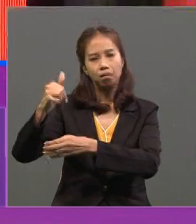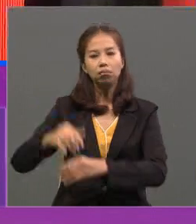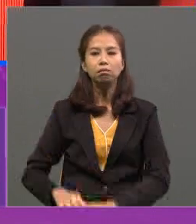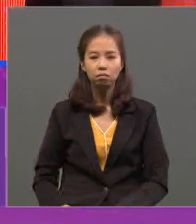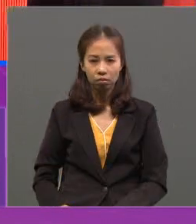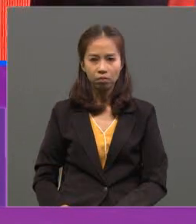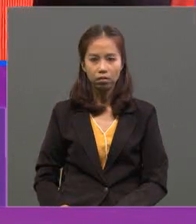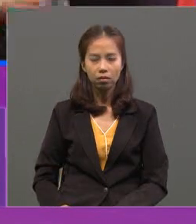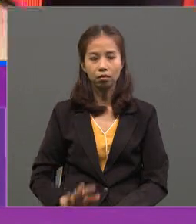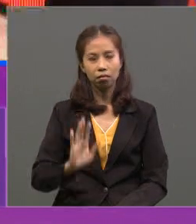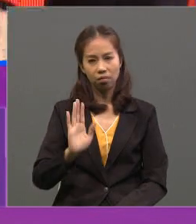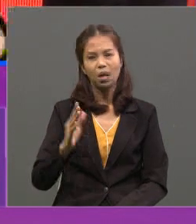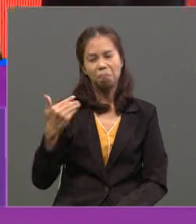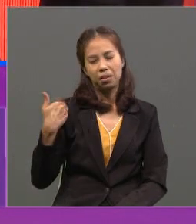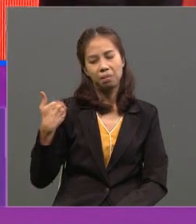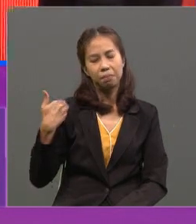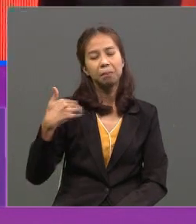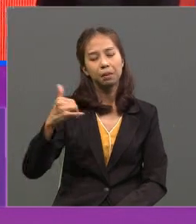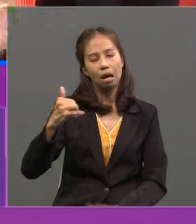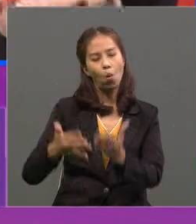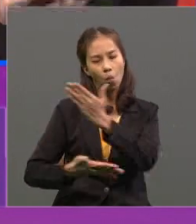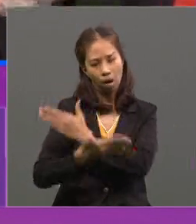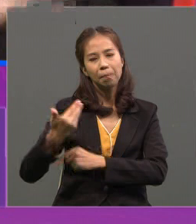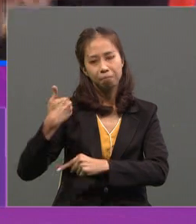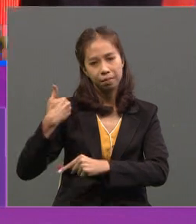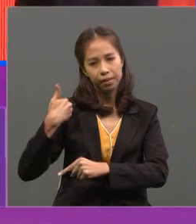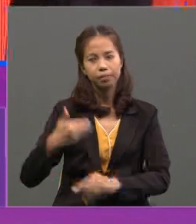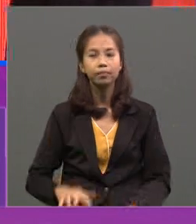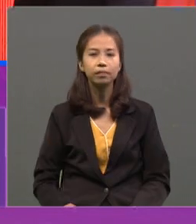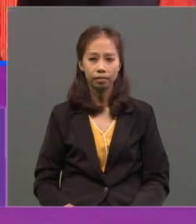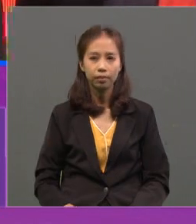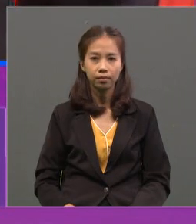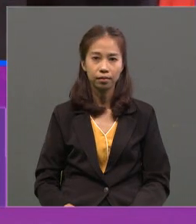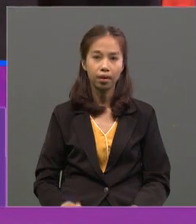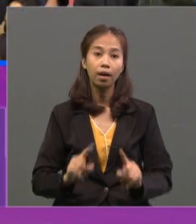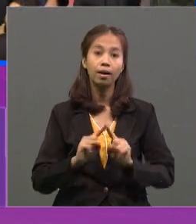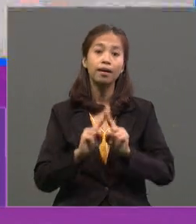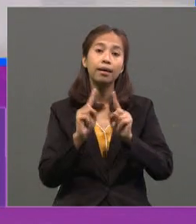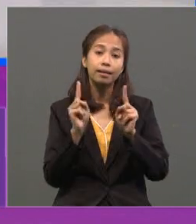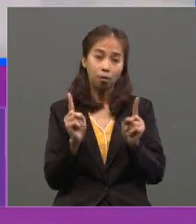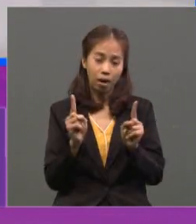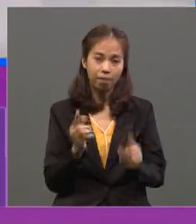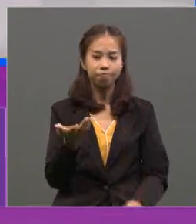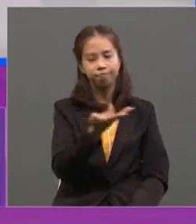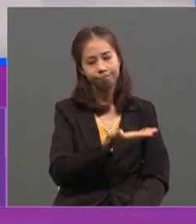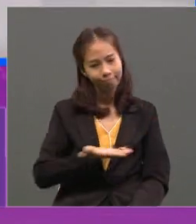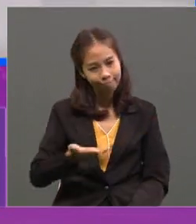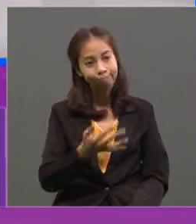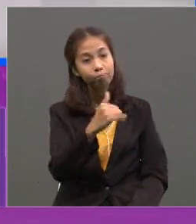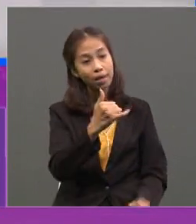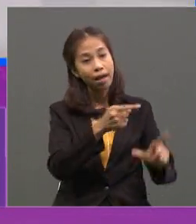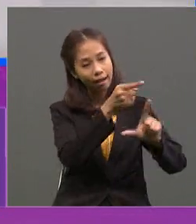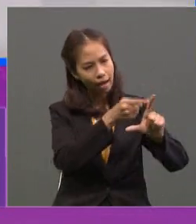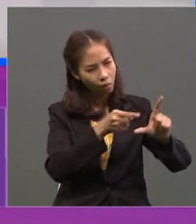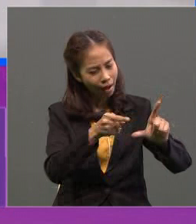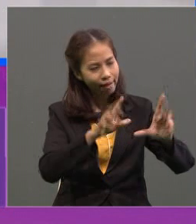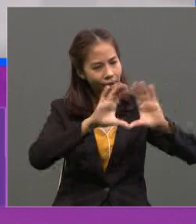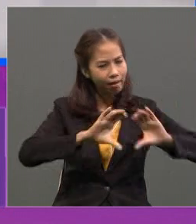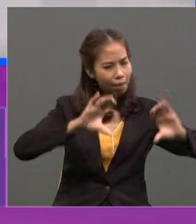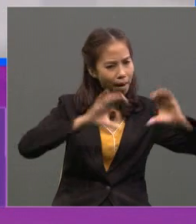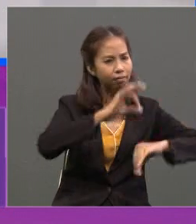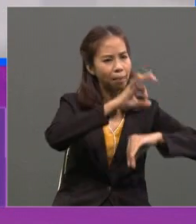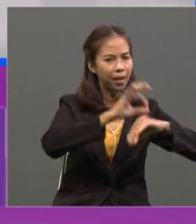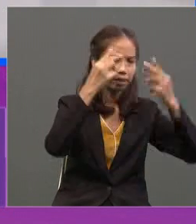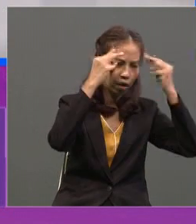ษ